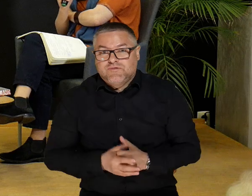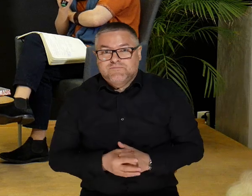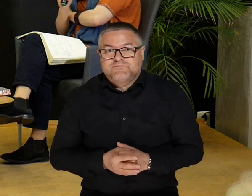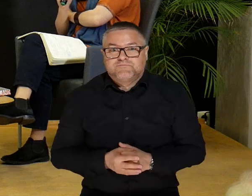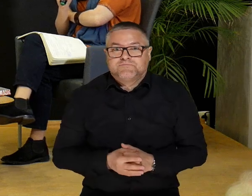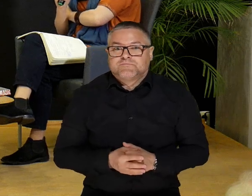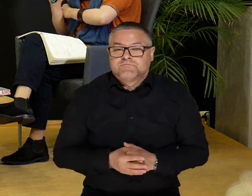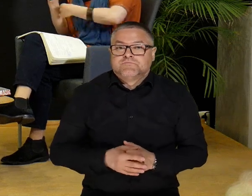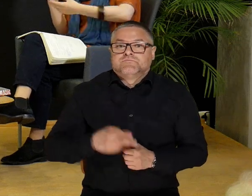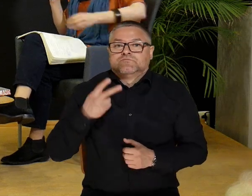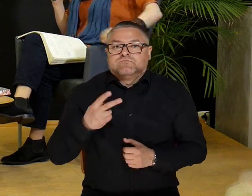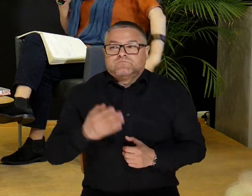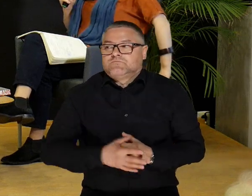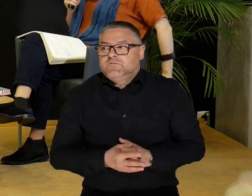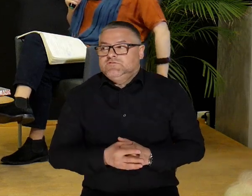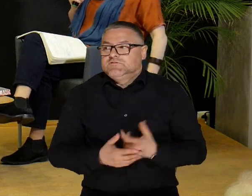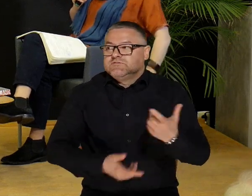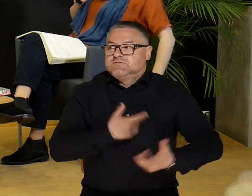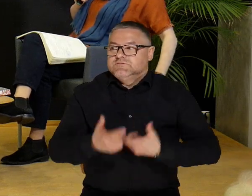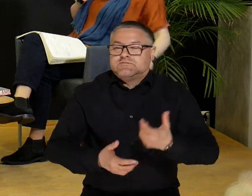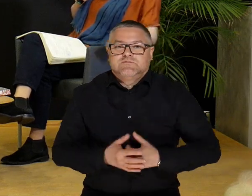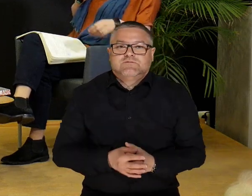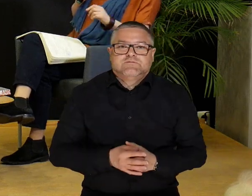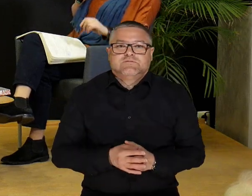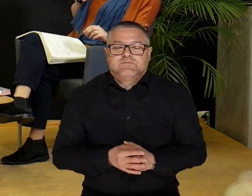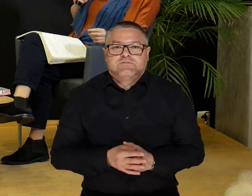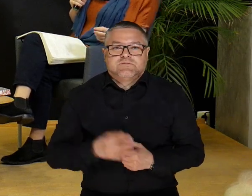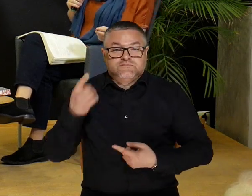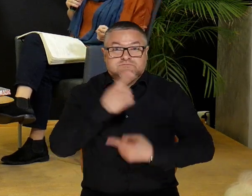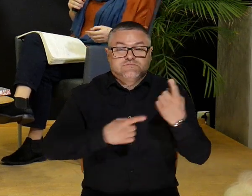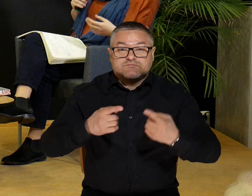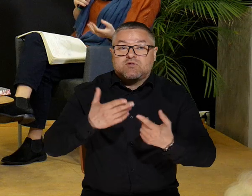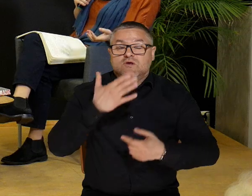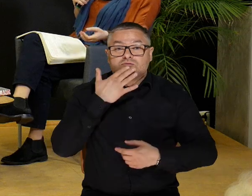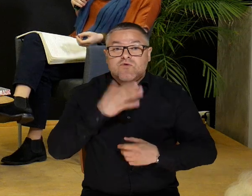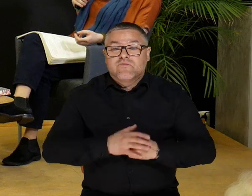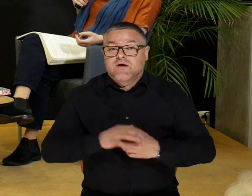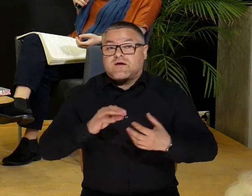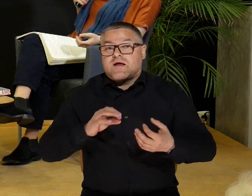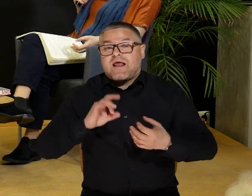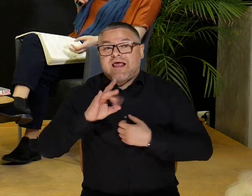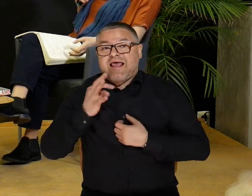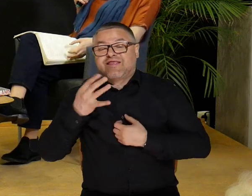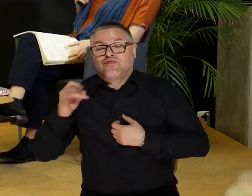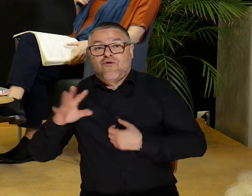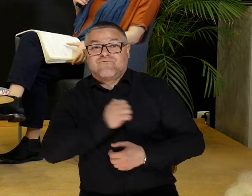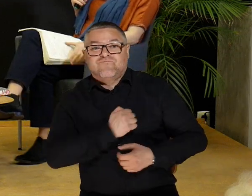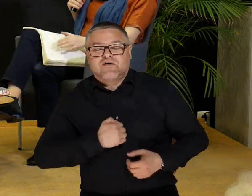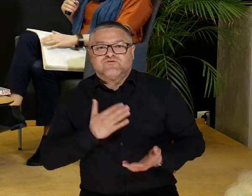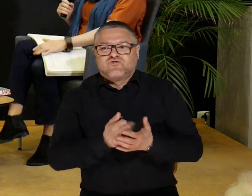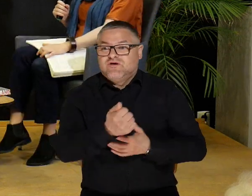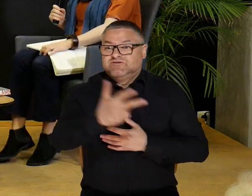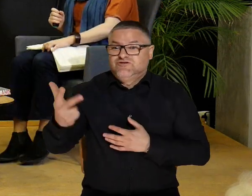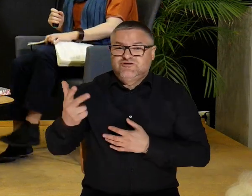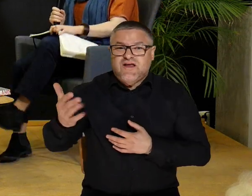strony te przykłady, które podajesz z tym powstaniem warszawskim mylonym z powstaniem w getcie warszawskim. Ale tylko 3 wiedziało o tym